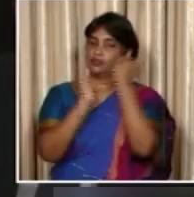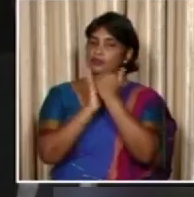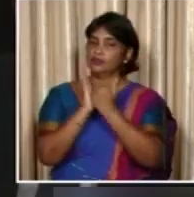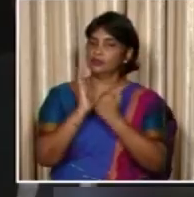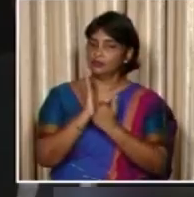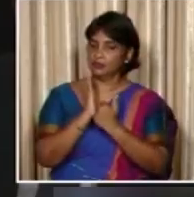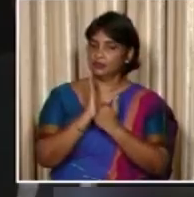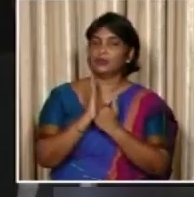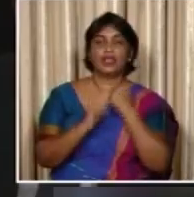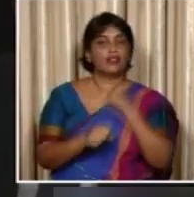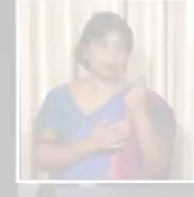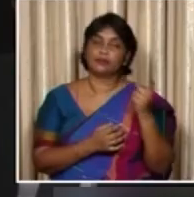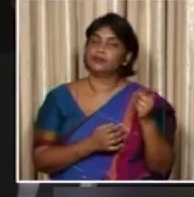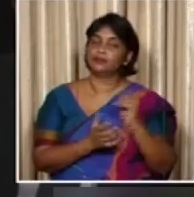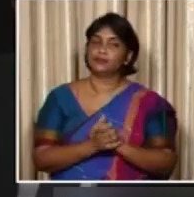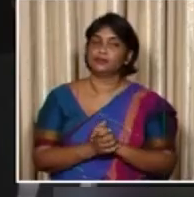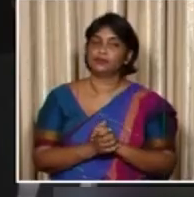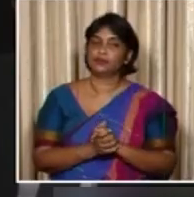12,472යි රාජ්‍ය බැංකු දෙකට